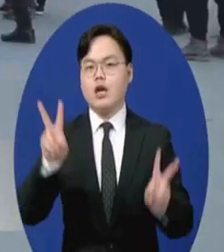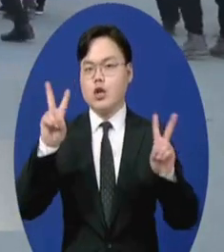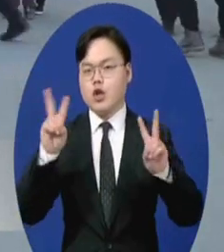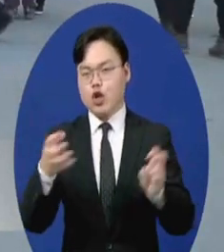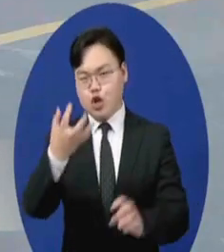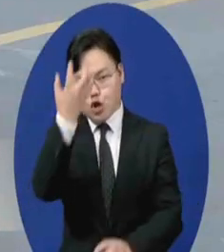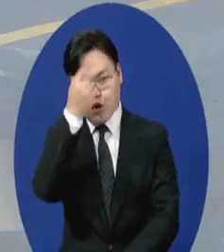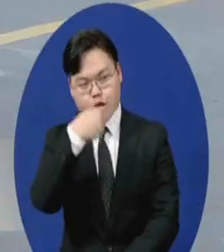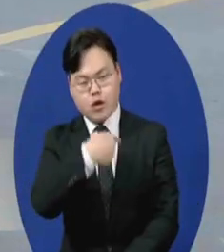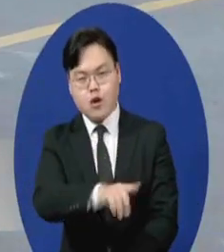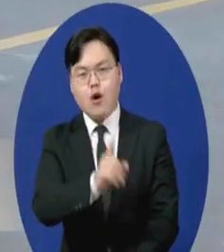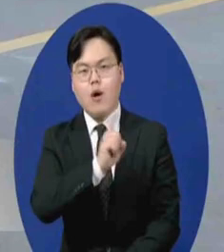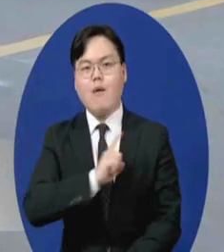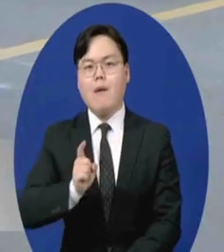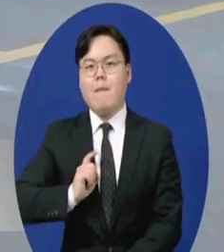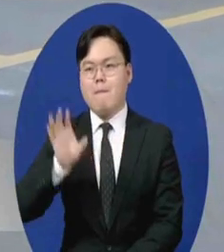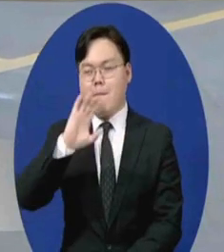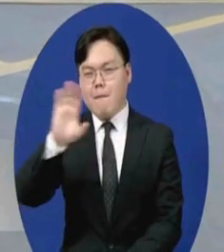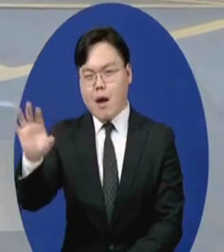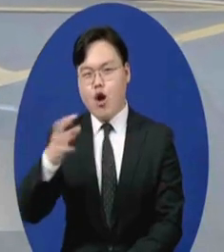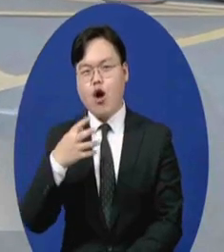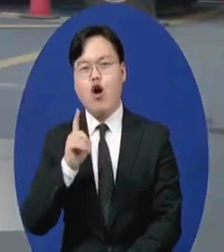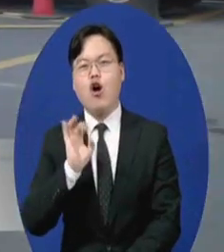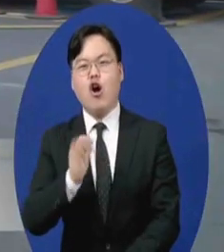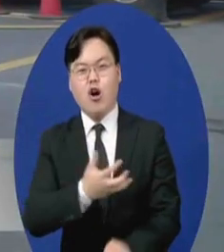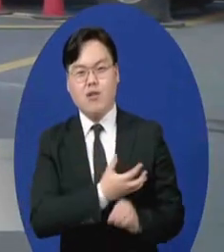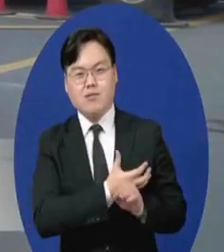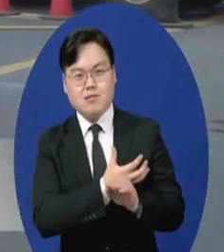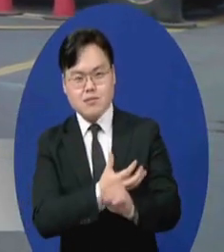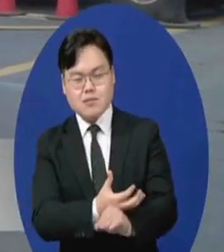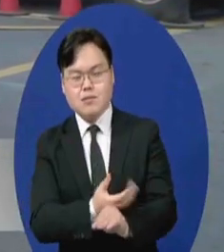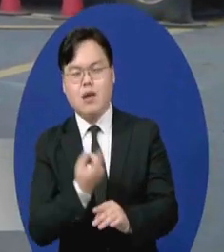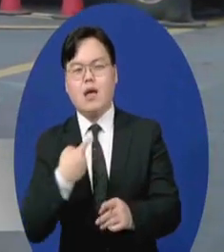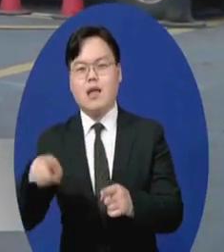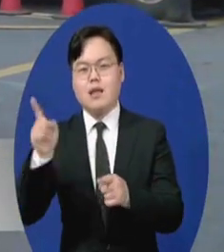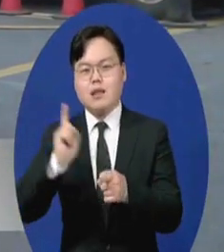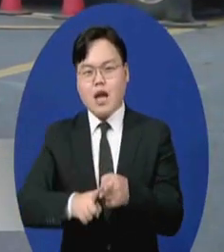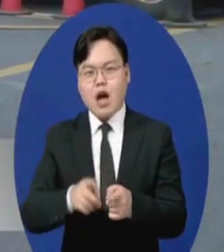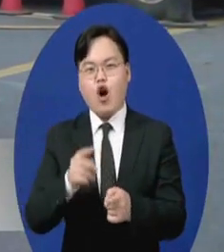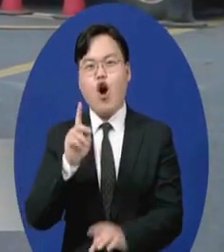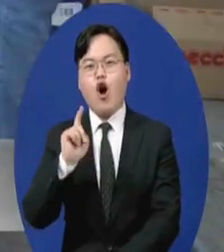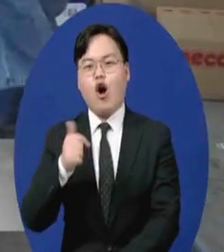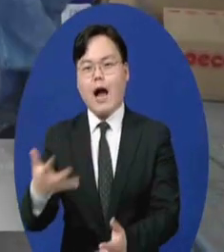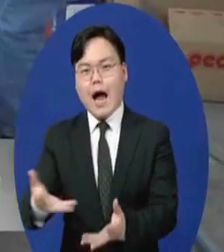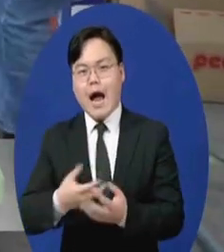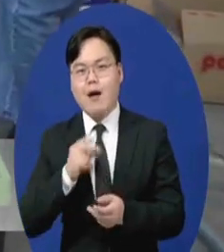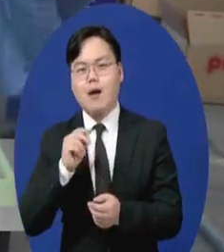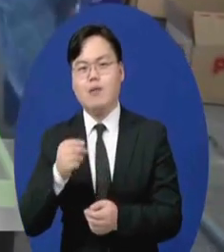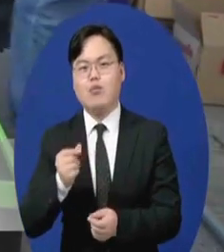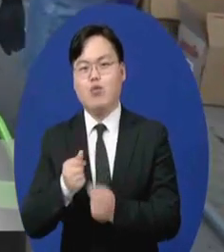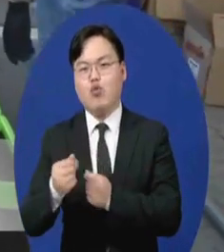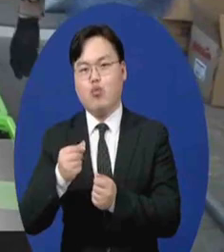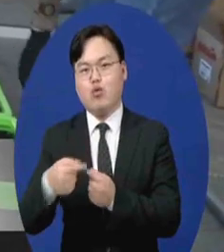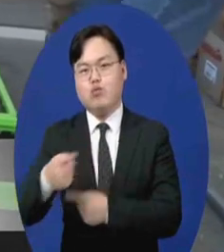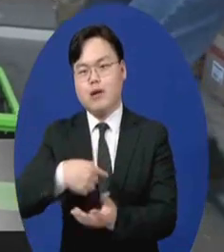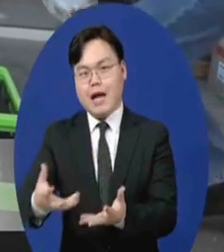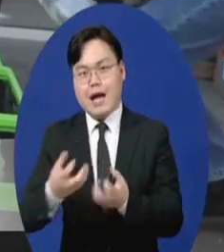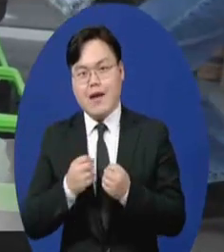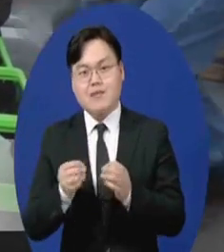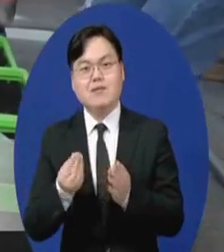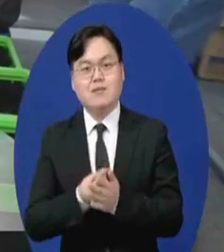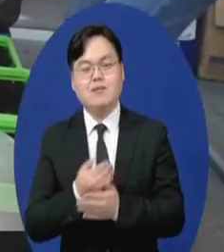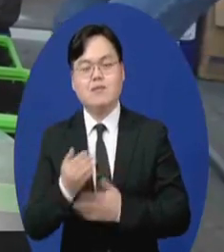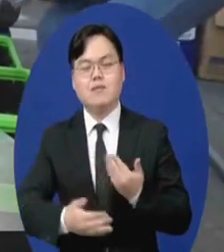Өдрлөгт төрийн болон хувийн хэвшлийн хог тээвэрлэлтийн компаниудаас эхлээд давхар хог ангилан худалдан авах төрийн бус байгууллагууд оролцлоо. Тэд сонгонд нарийн дүүргийн